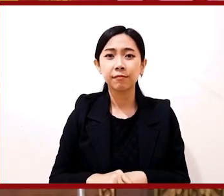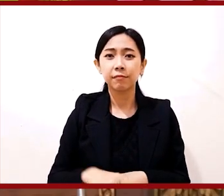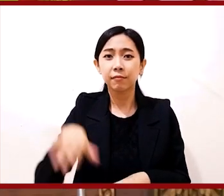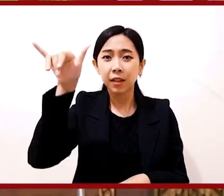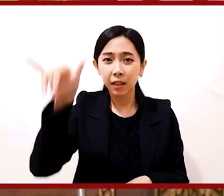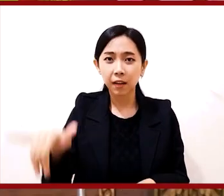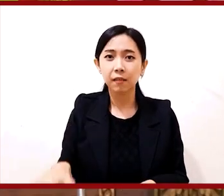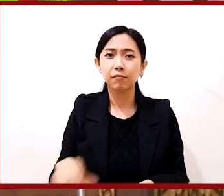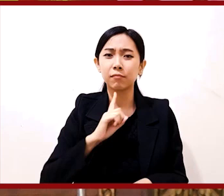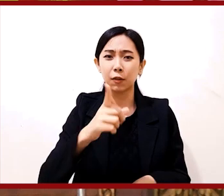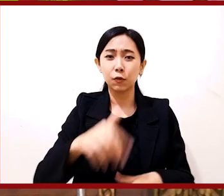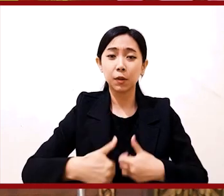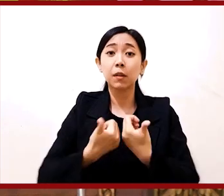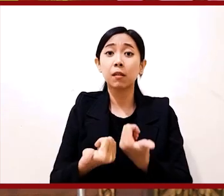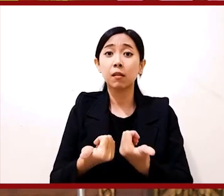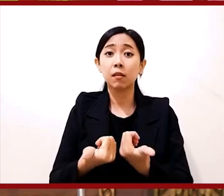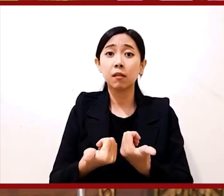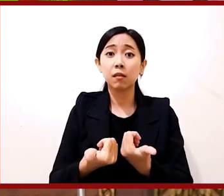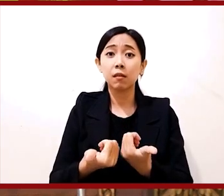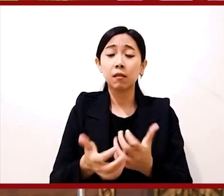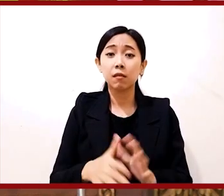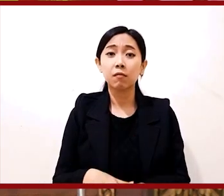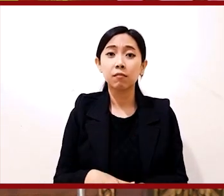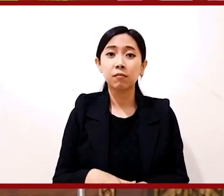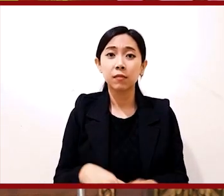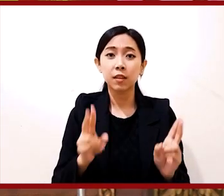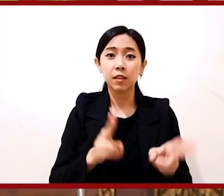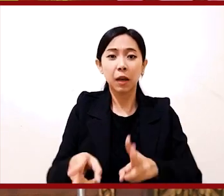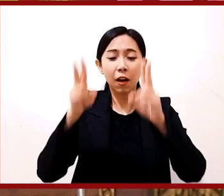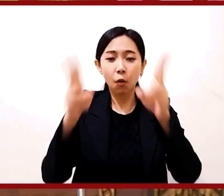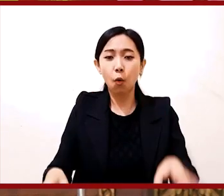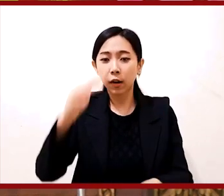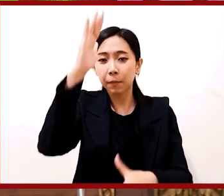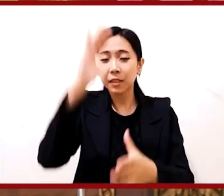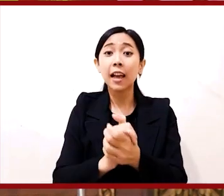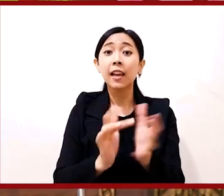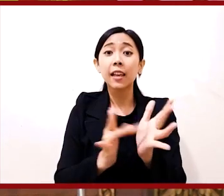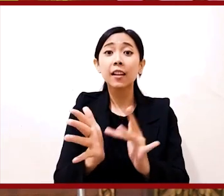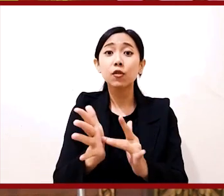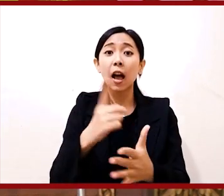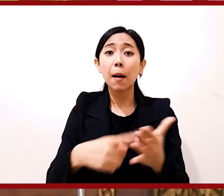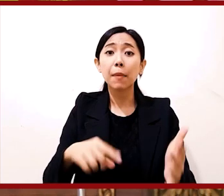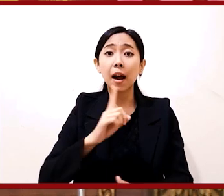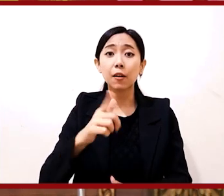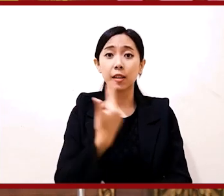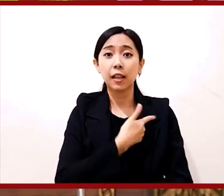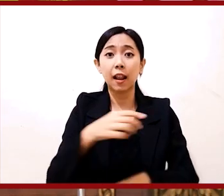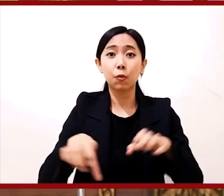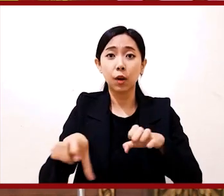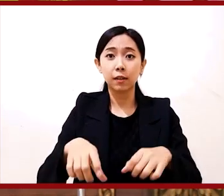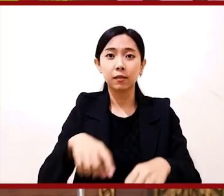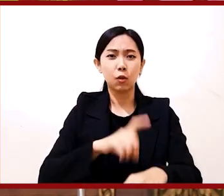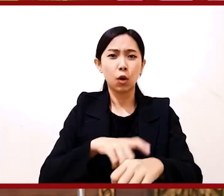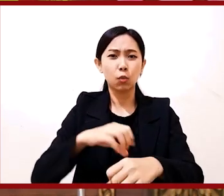Ya, harus bagaimana? Sebagai orang yang percaya kepada Yesus, apa yang harus kita lakukan di